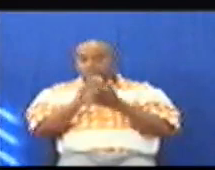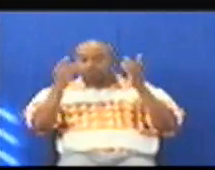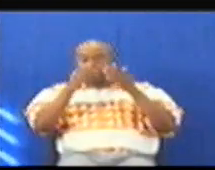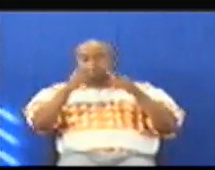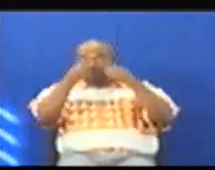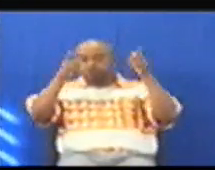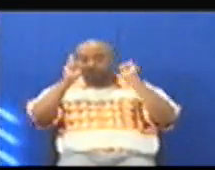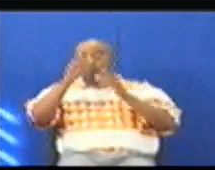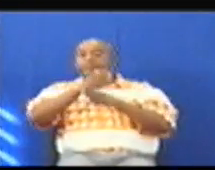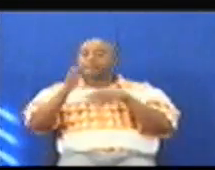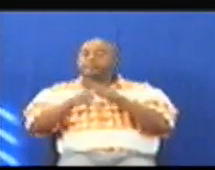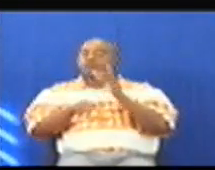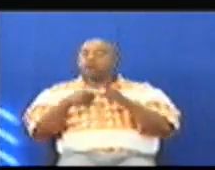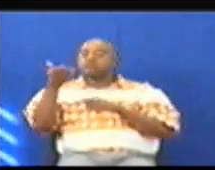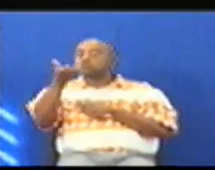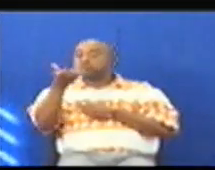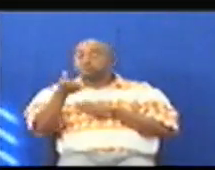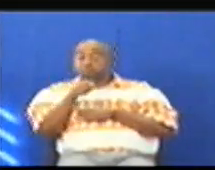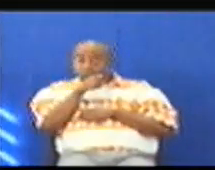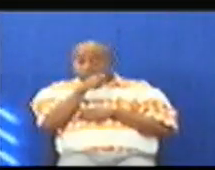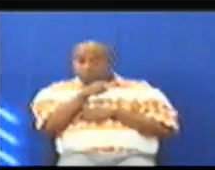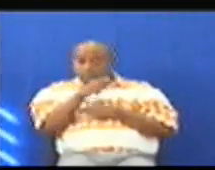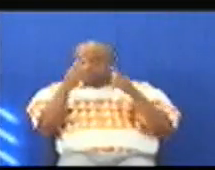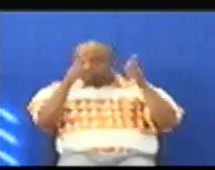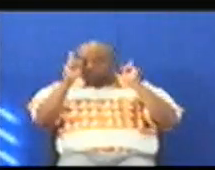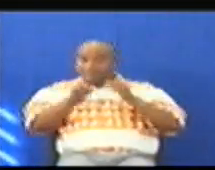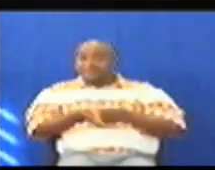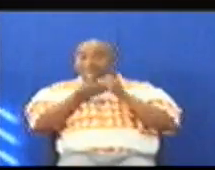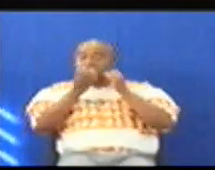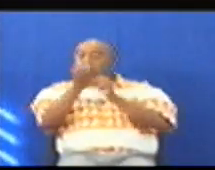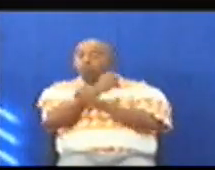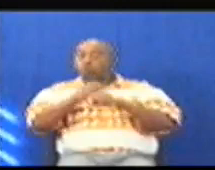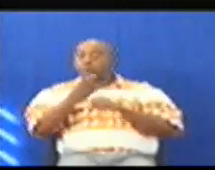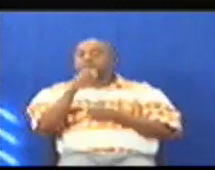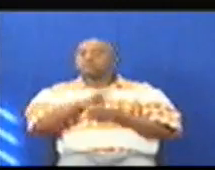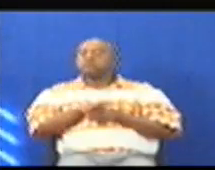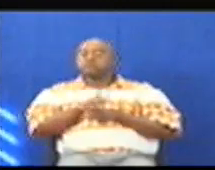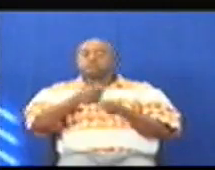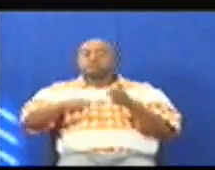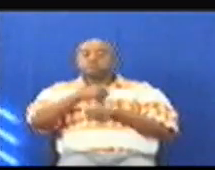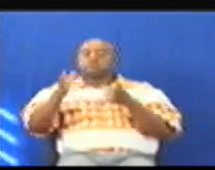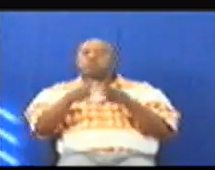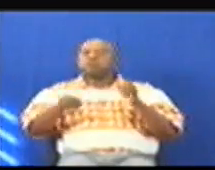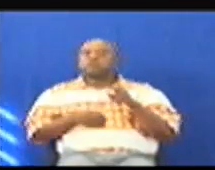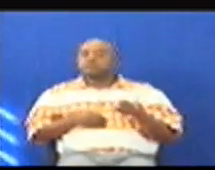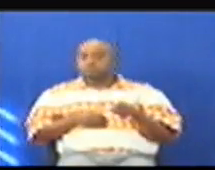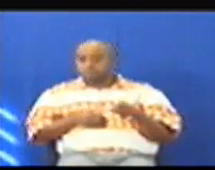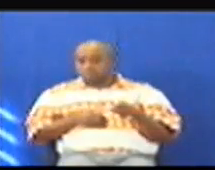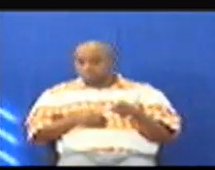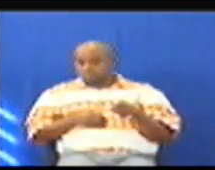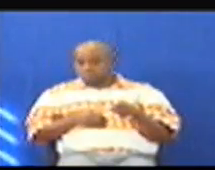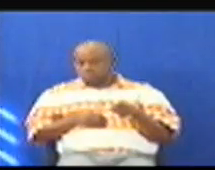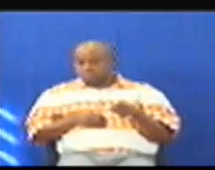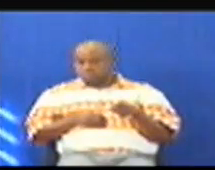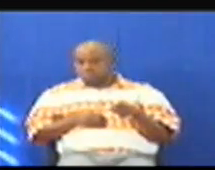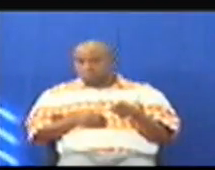Chuo hichi kitakapoweza kujengwa kitasaidia kuokoa fedha nyingi ambazo tunazipoteza kama alivyosema kwenye kamati.